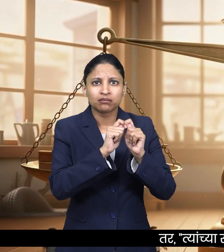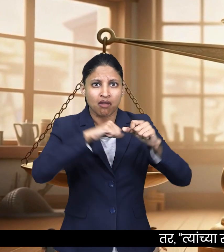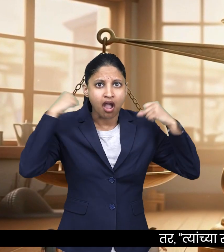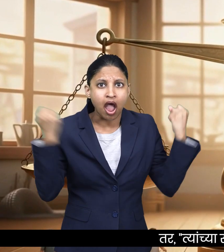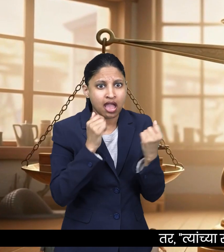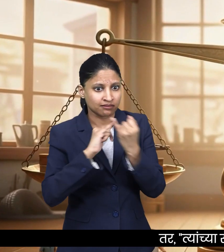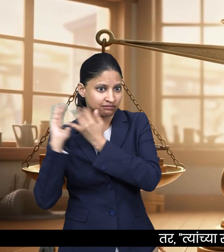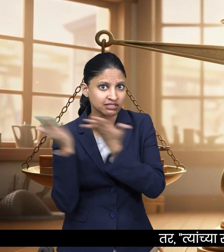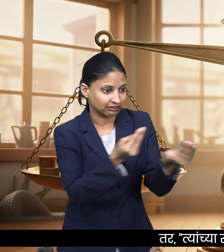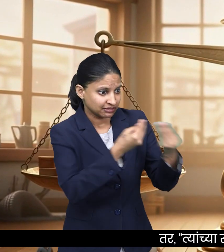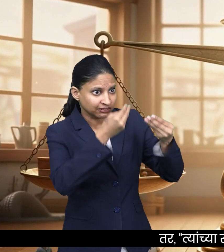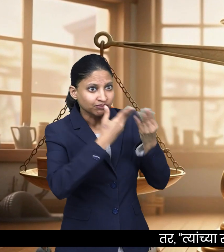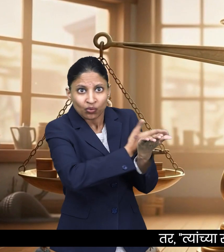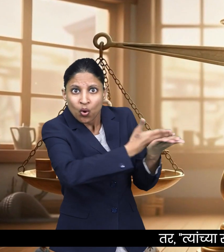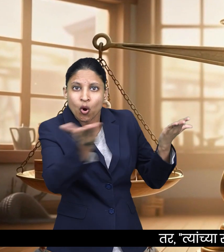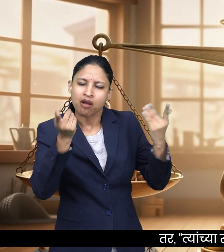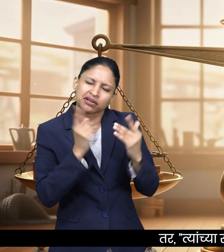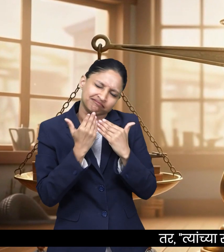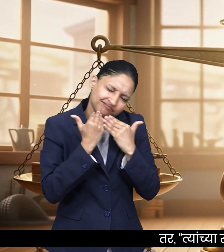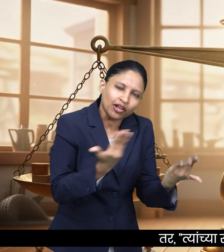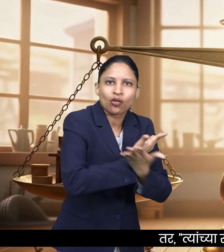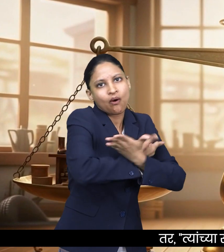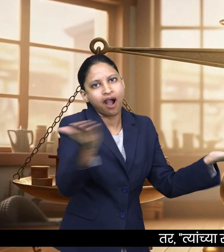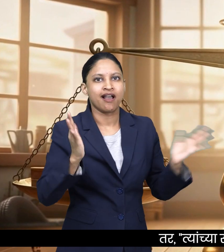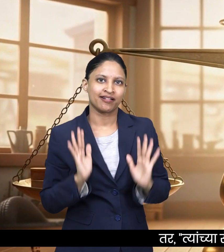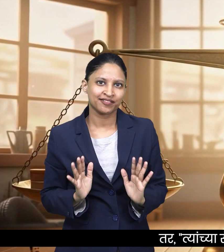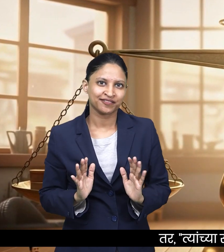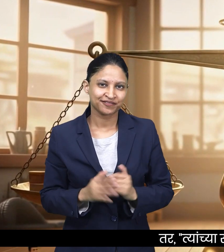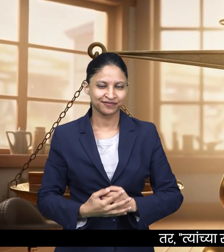तर त्यांच्या सेवांसाठी त्यांचे आभार.